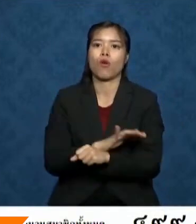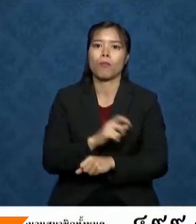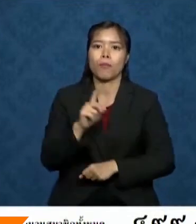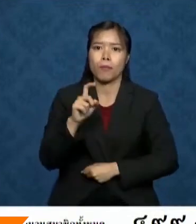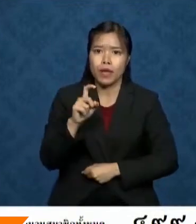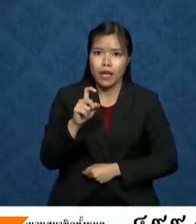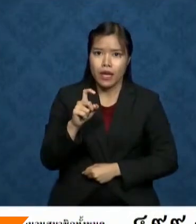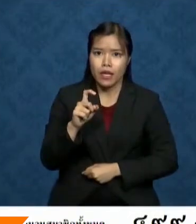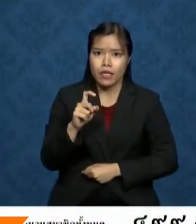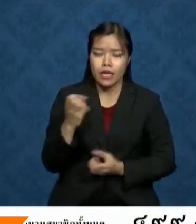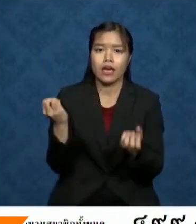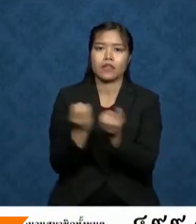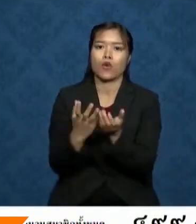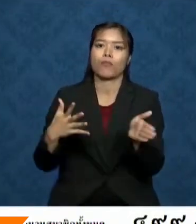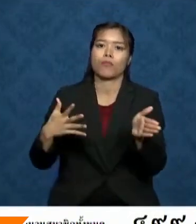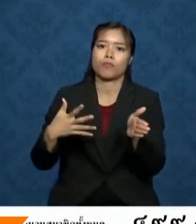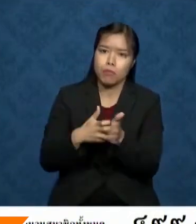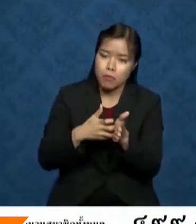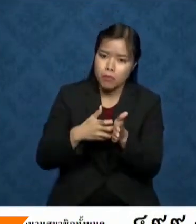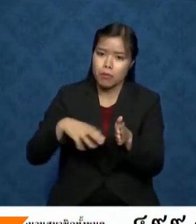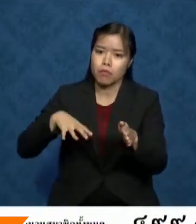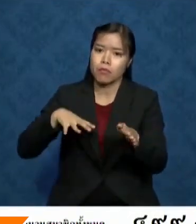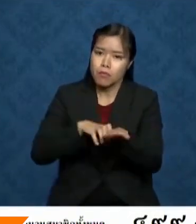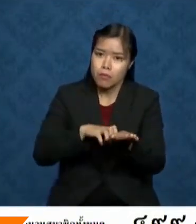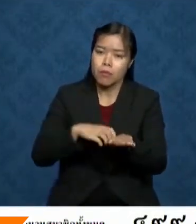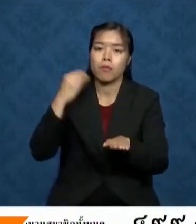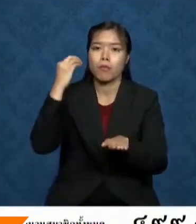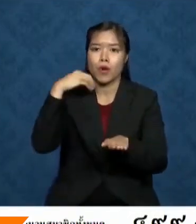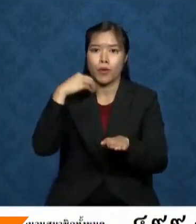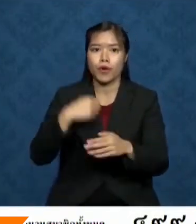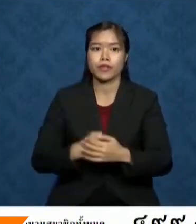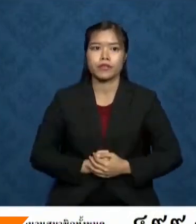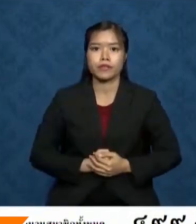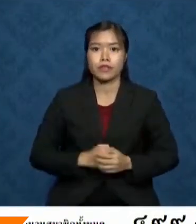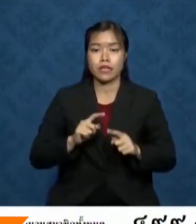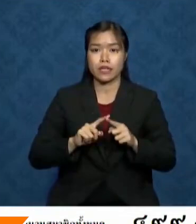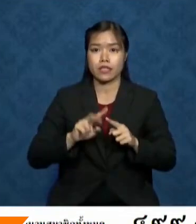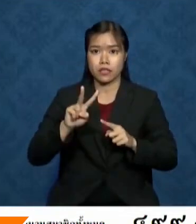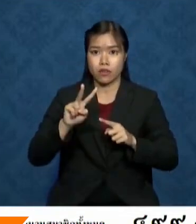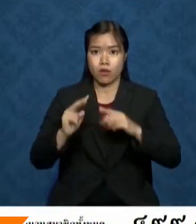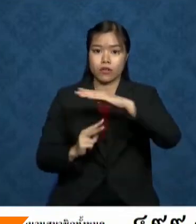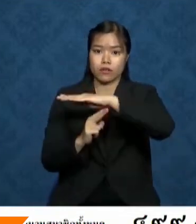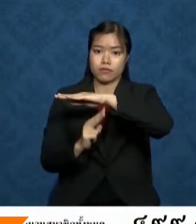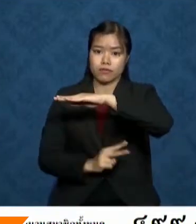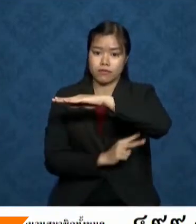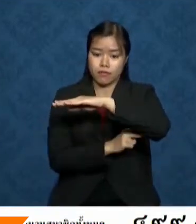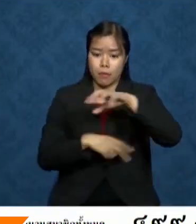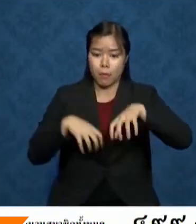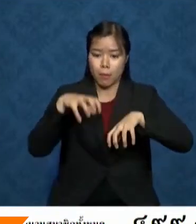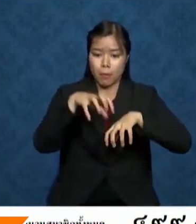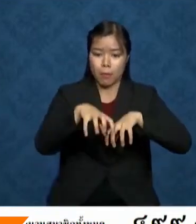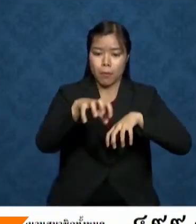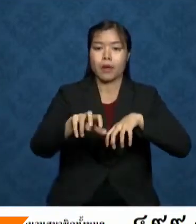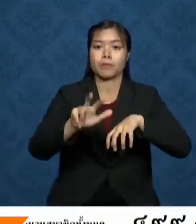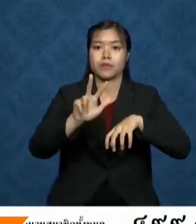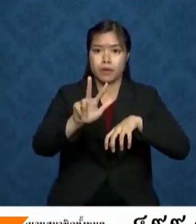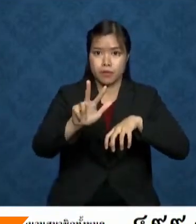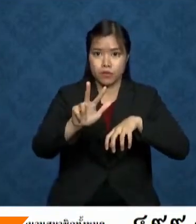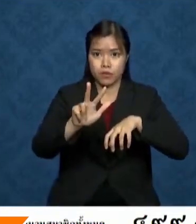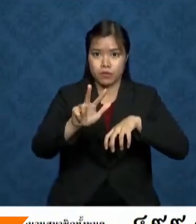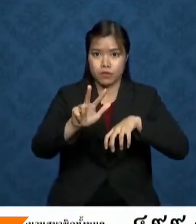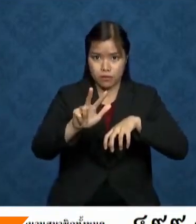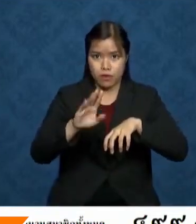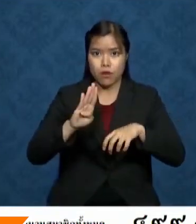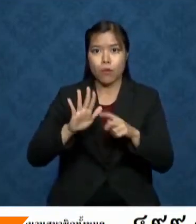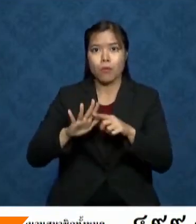หายและเกิ selfie scheduleเรื่ท 2 ครัเรื่องแบผลları 3 จุดบางคเทียช Infinity ofทำประชาพิชาลไปแล้ว